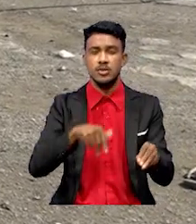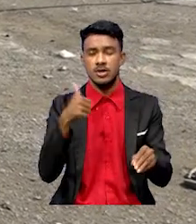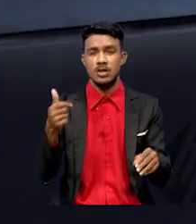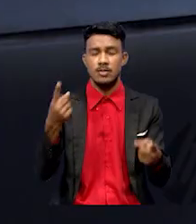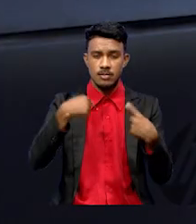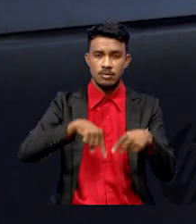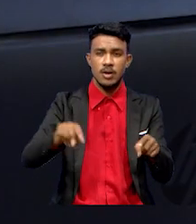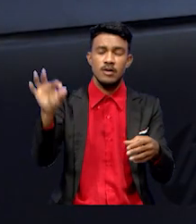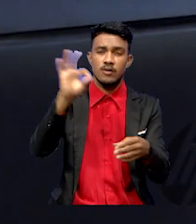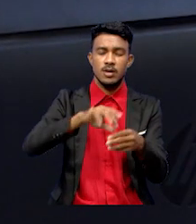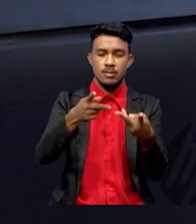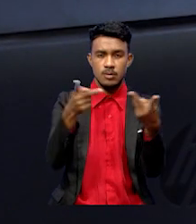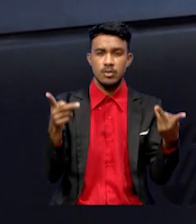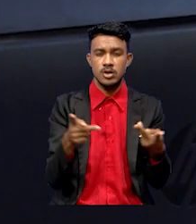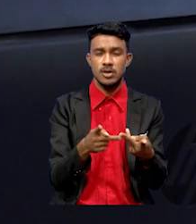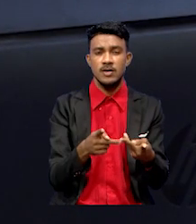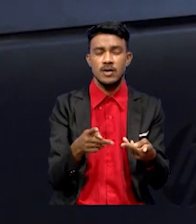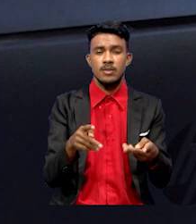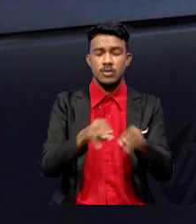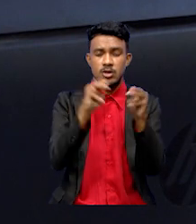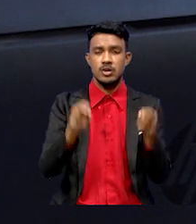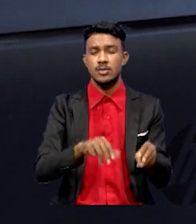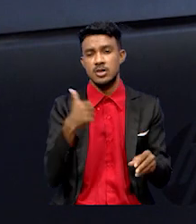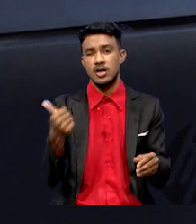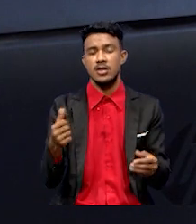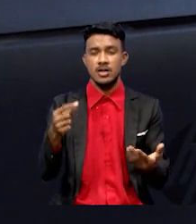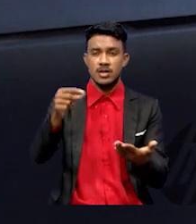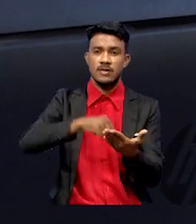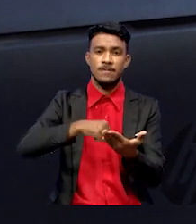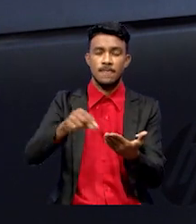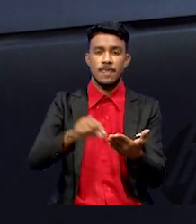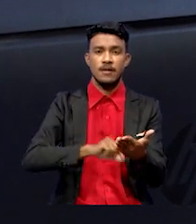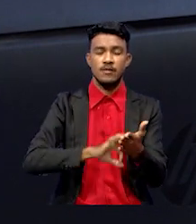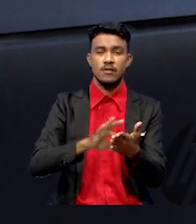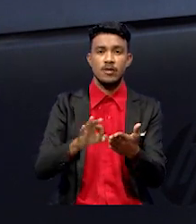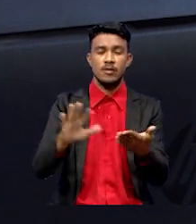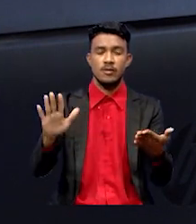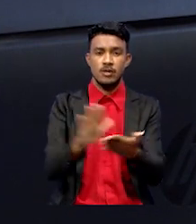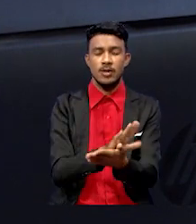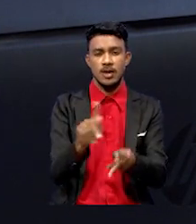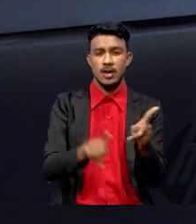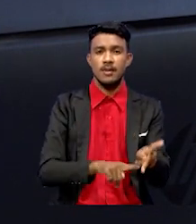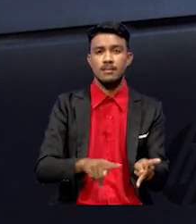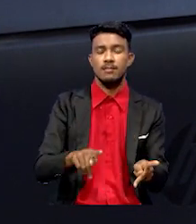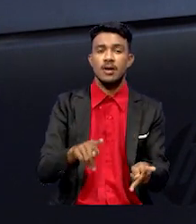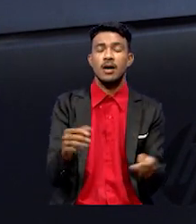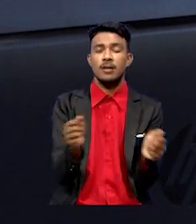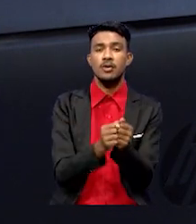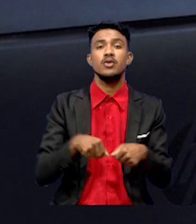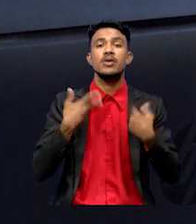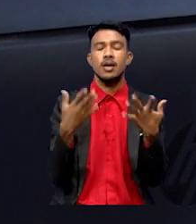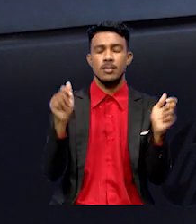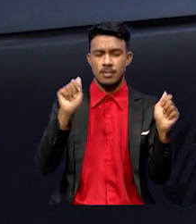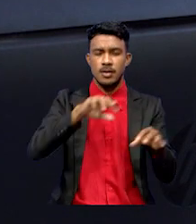selu nebe maka agora sir haruka prensa formulario para tu bele hetang ema totalidade hira maka tu bele participa